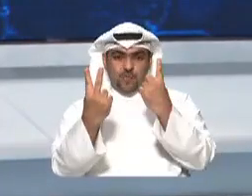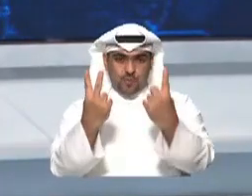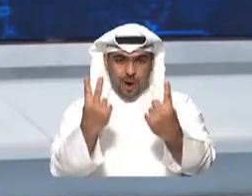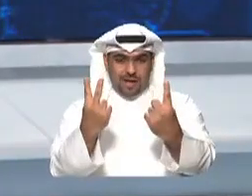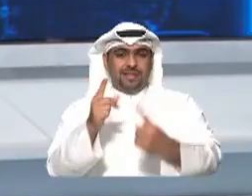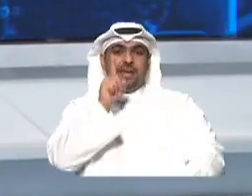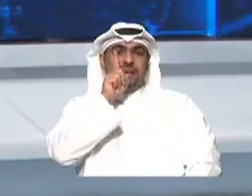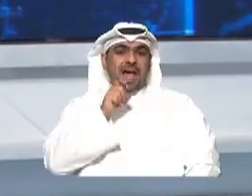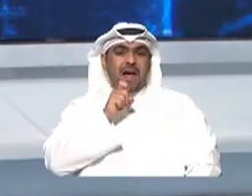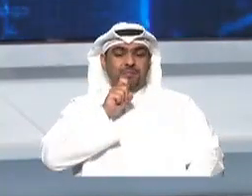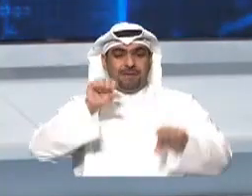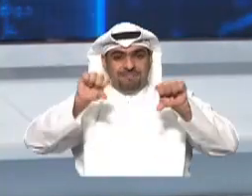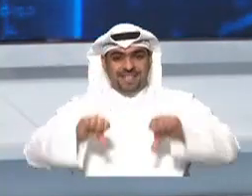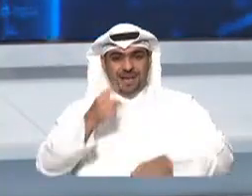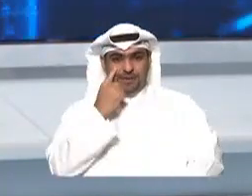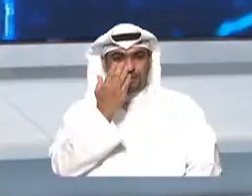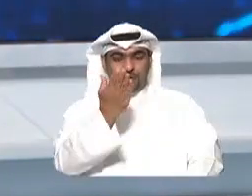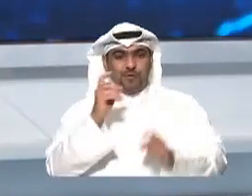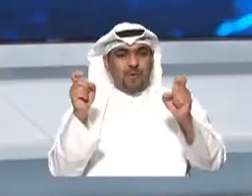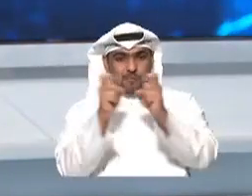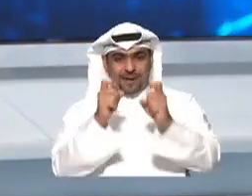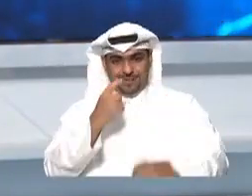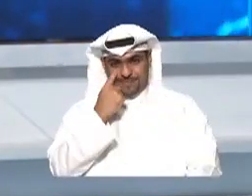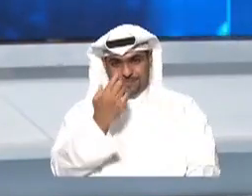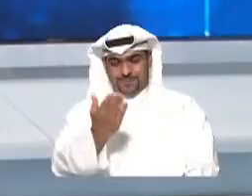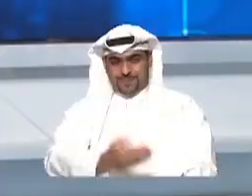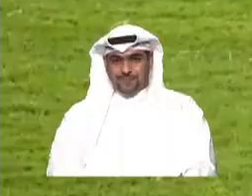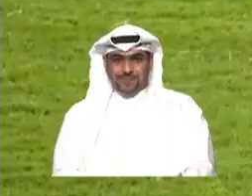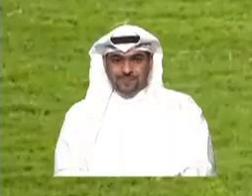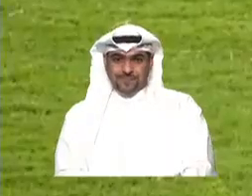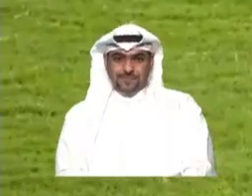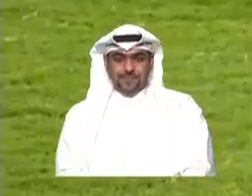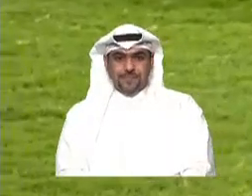الثواني الأخيرة. تفاصيل أكثر في سياق التقرير التالي.